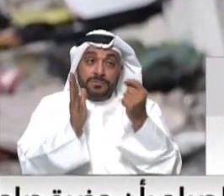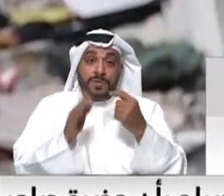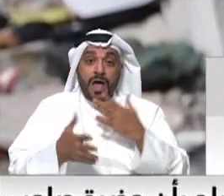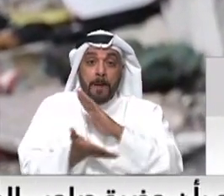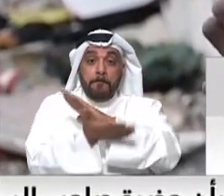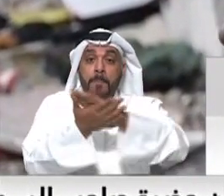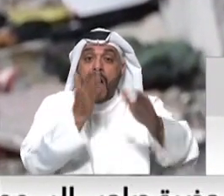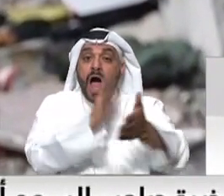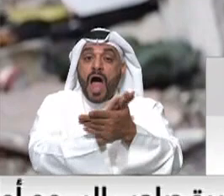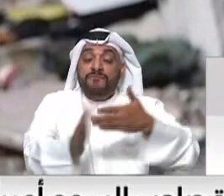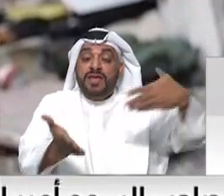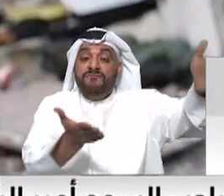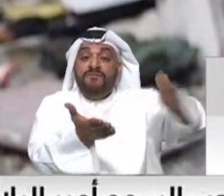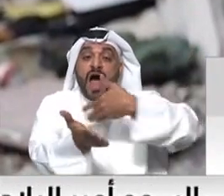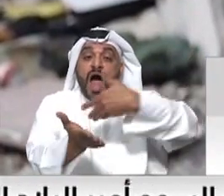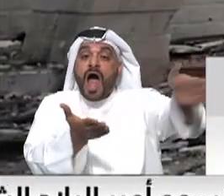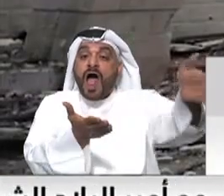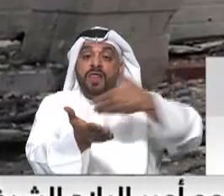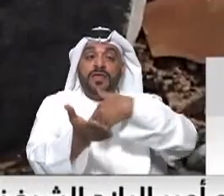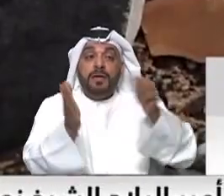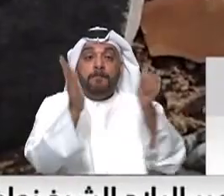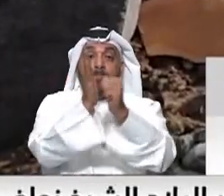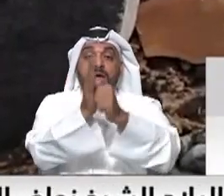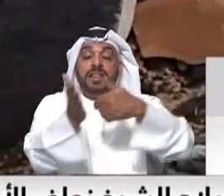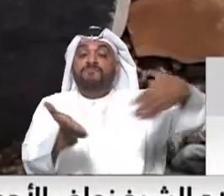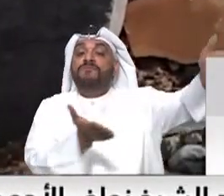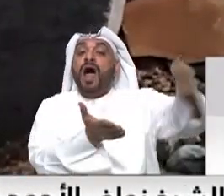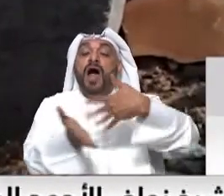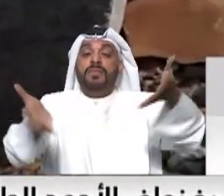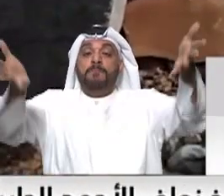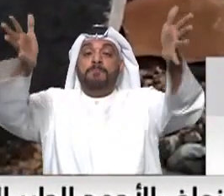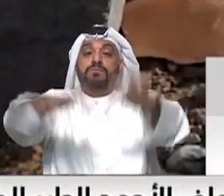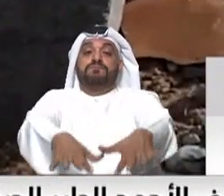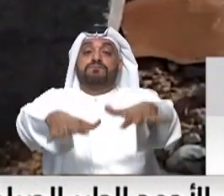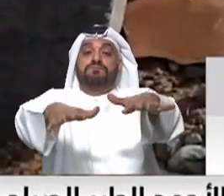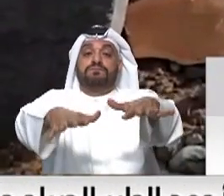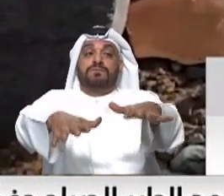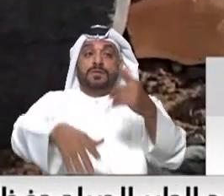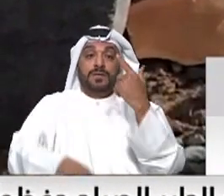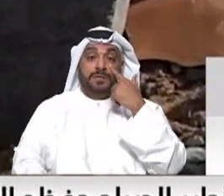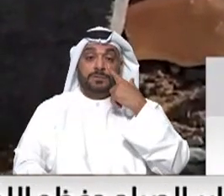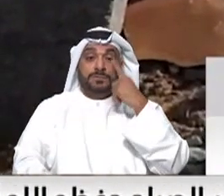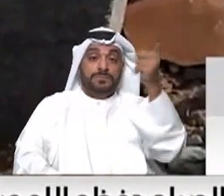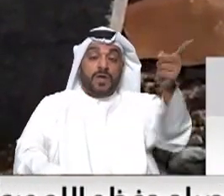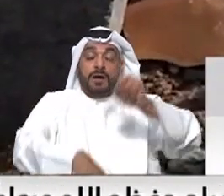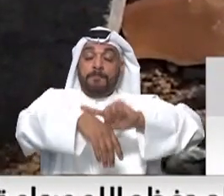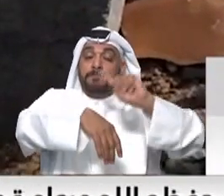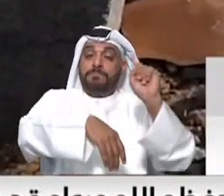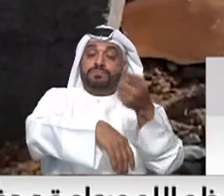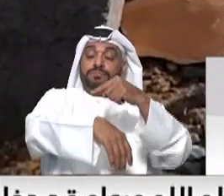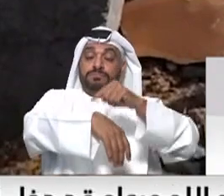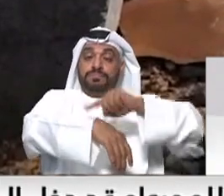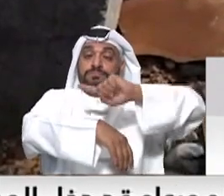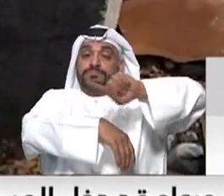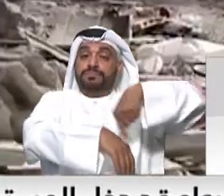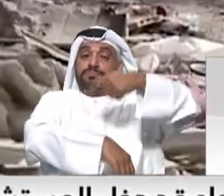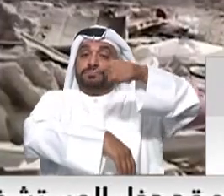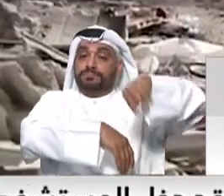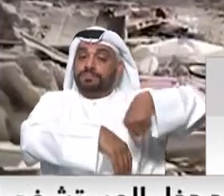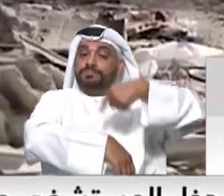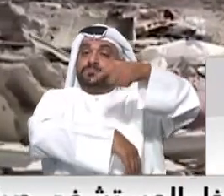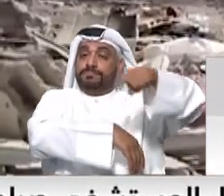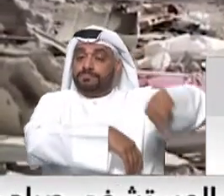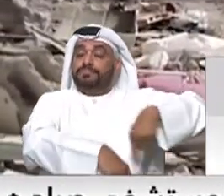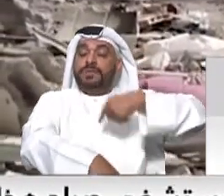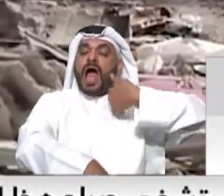ولا حاجه في داري، الحمد لله. عقارب الساعه تمر وبمرورها تتسارع نبضات